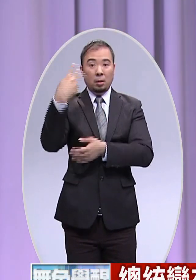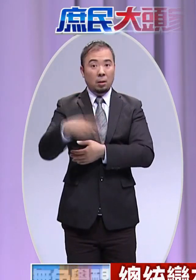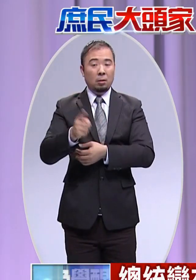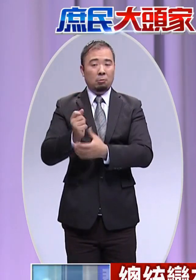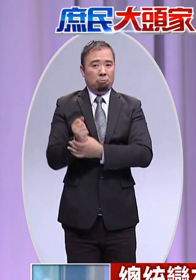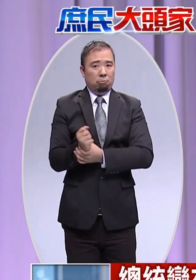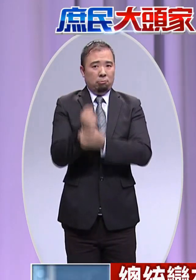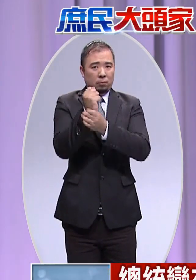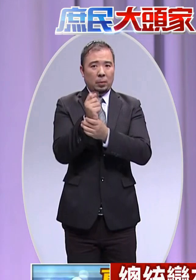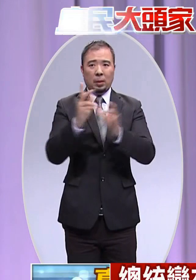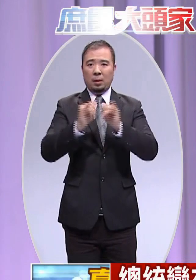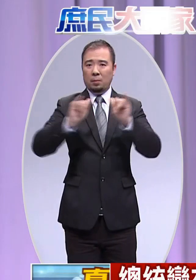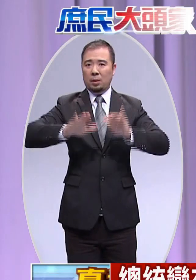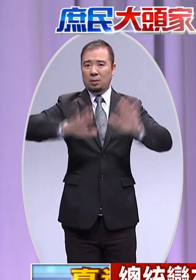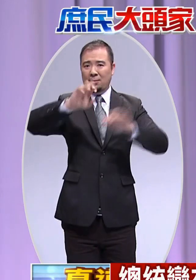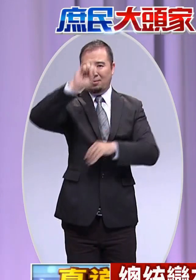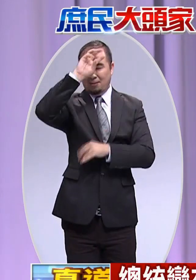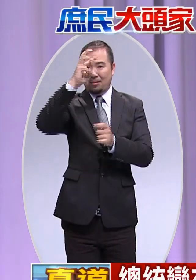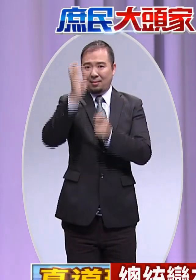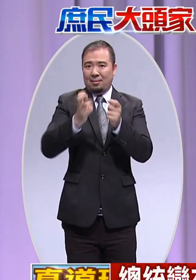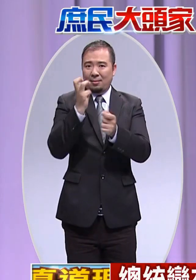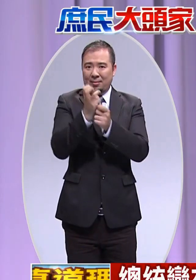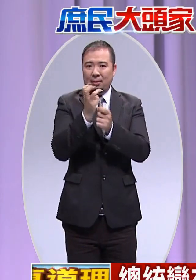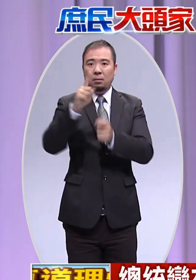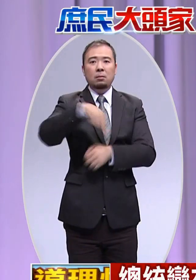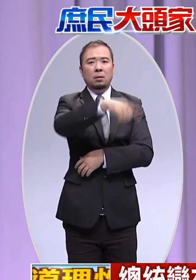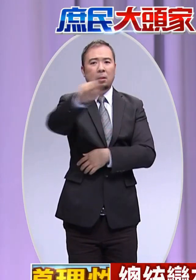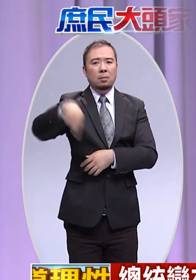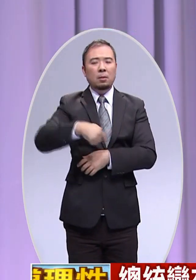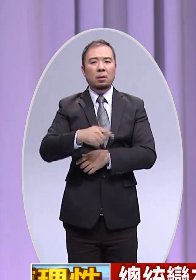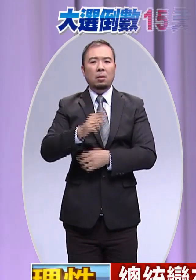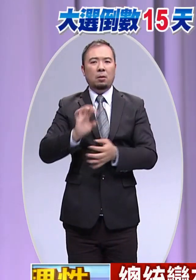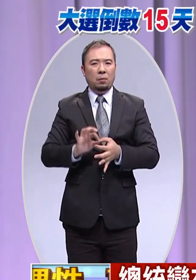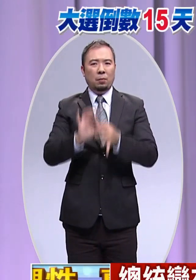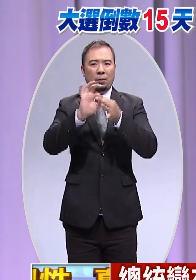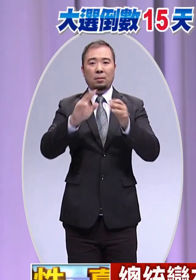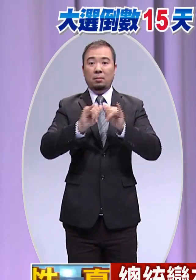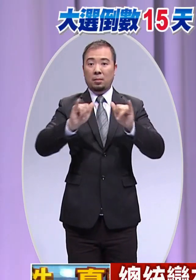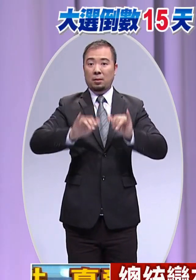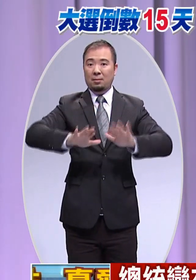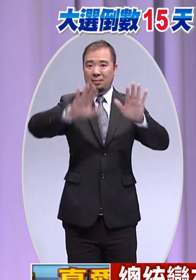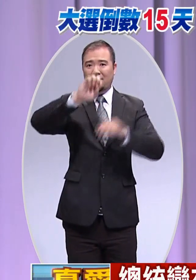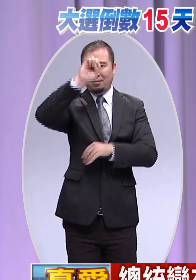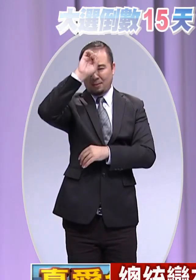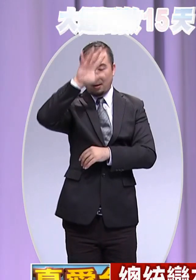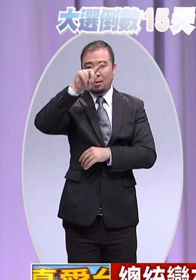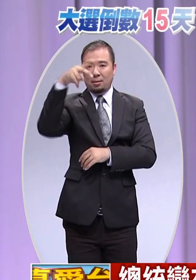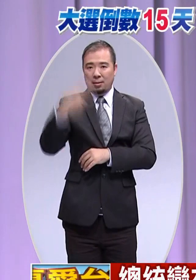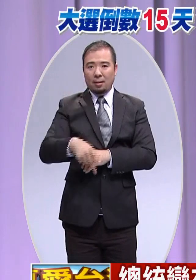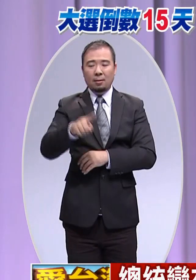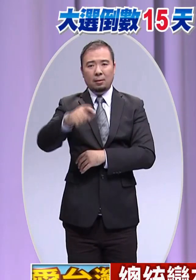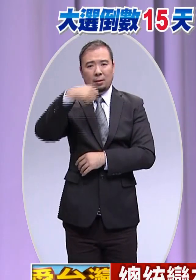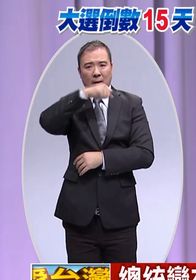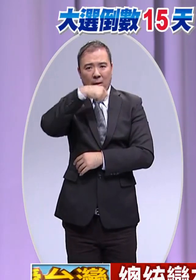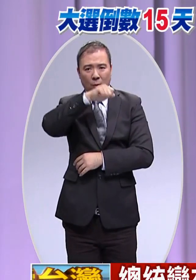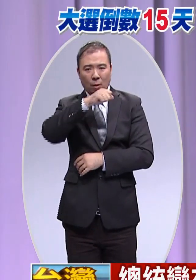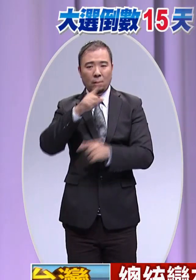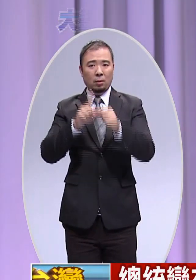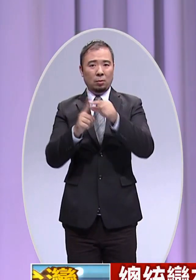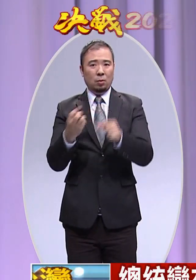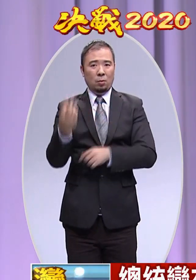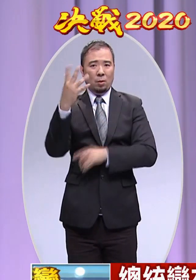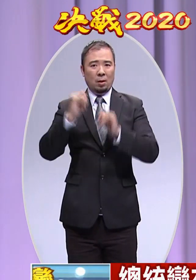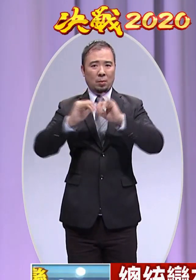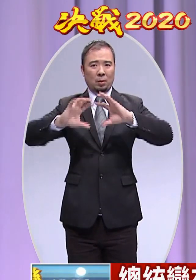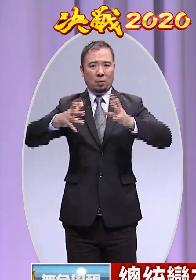们，为了民进党好，为了台湾好，为了中华民国好，你们今年选票